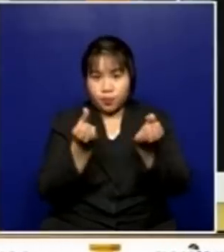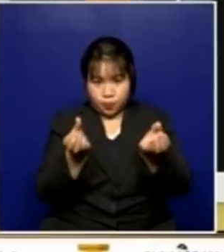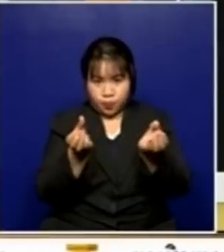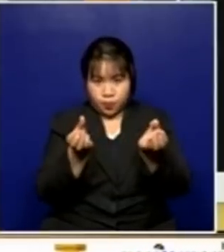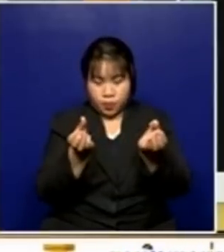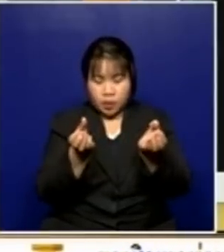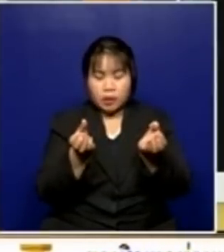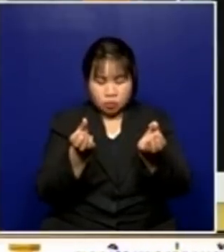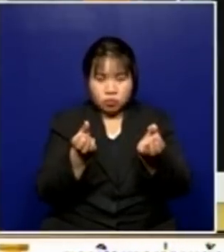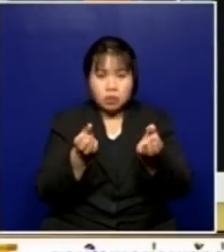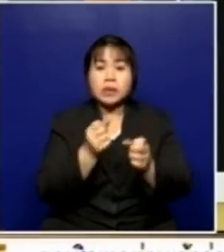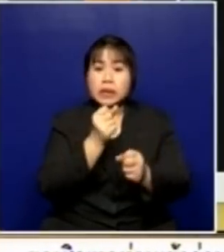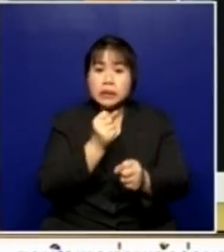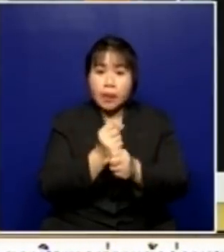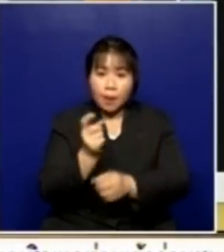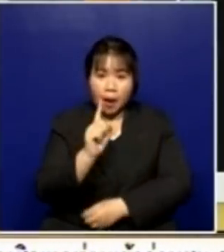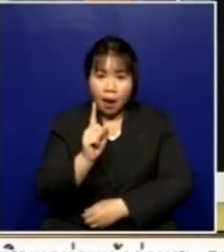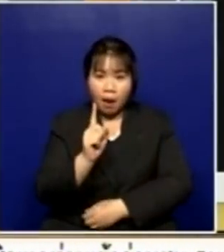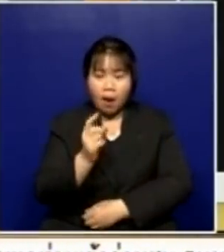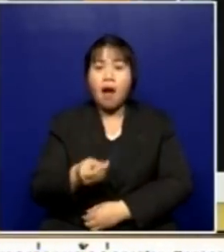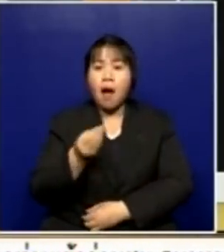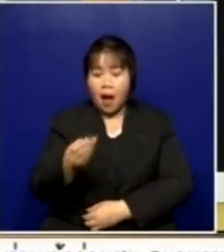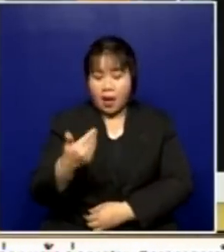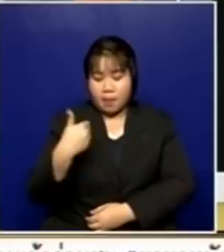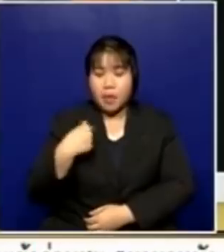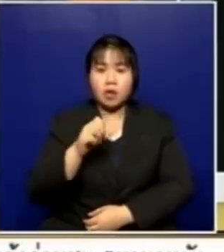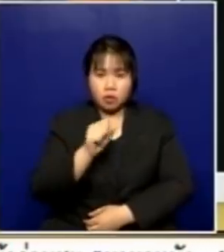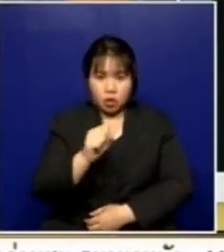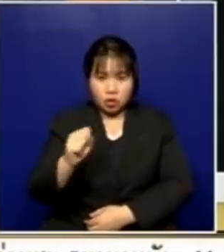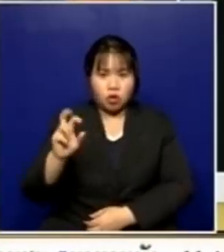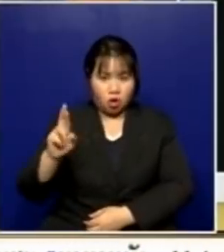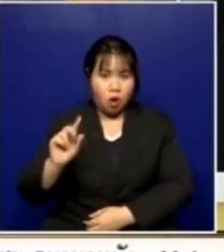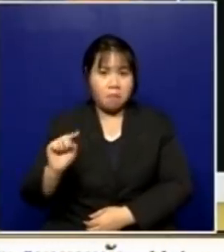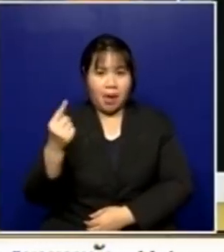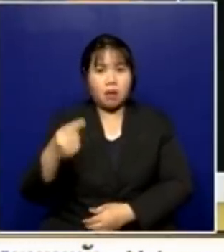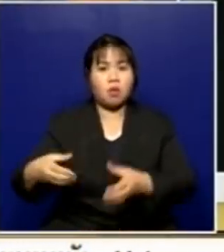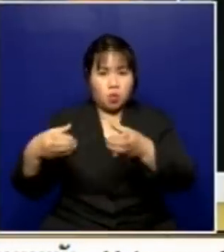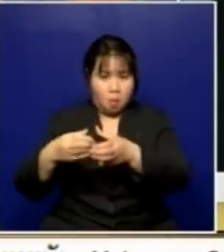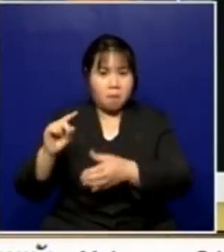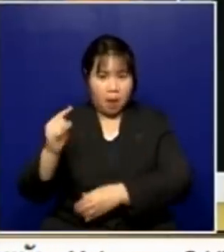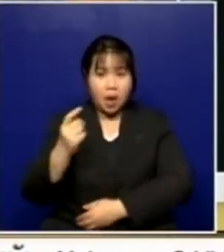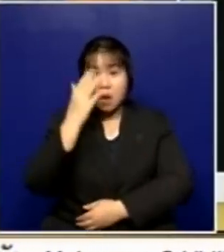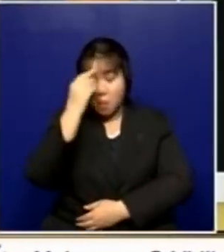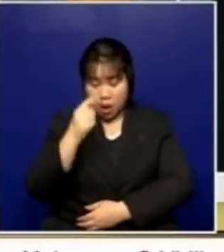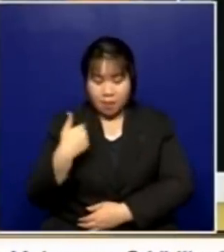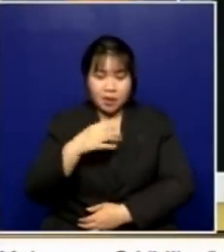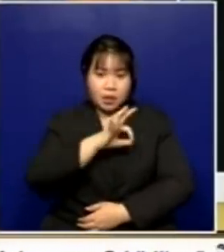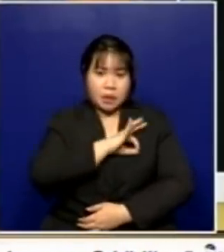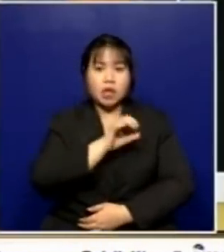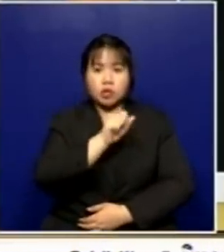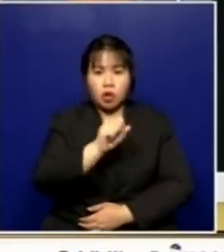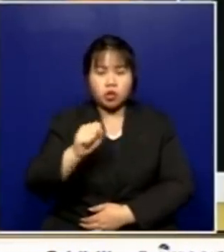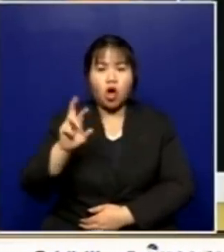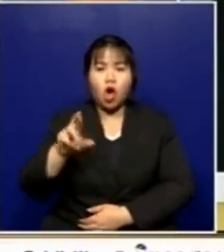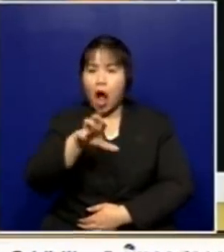เพื่อเปิดทางให้มีการตั้งสภาร่างรธมนูชุดใหม่หรอวสอสรอโยสมาชิสอสรอทุกคนต้องมาจาก